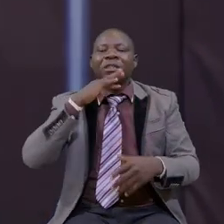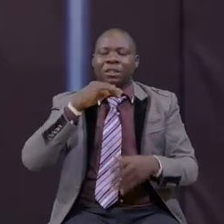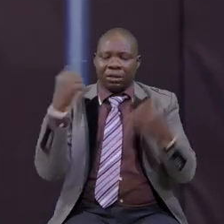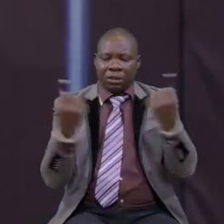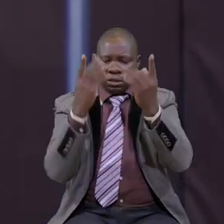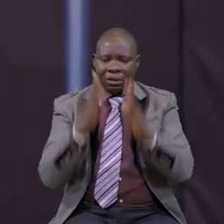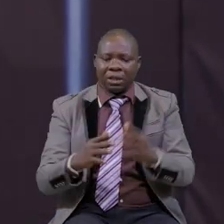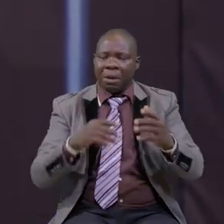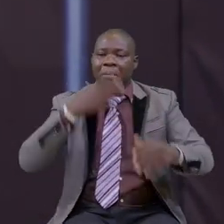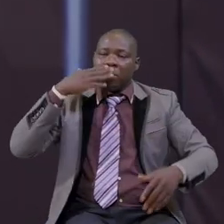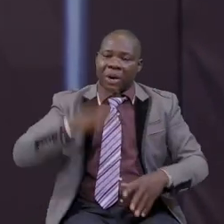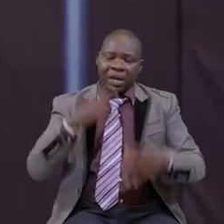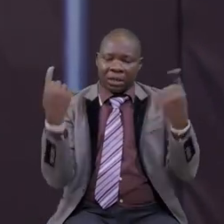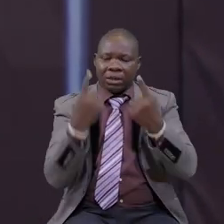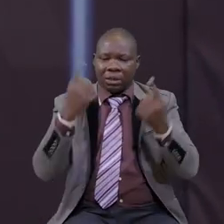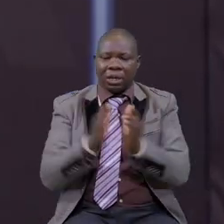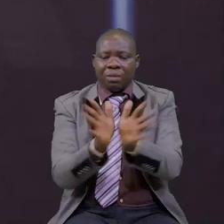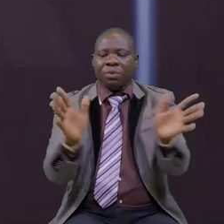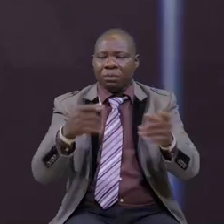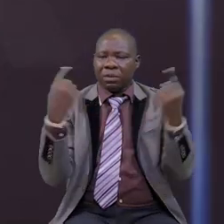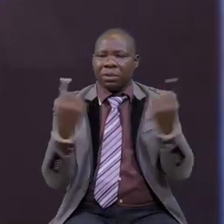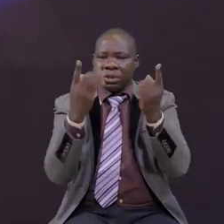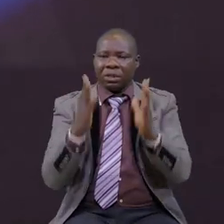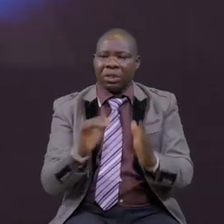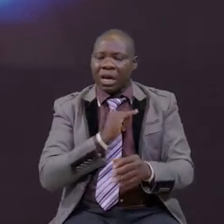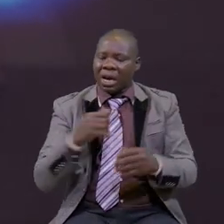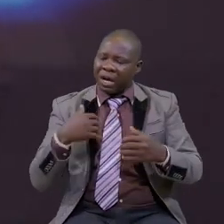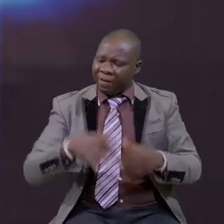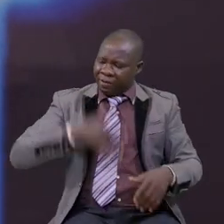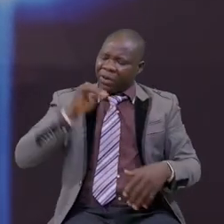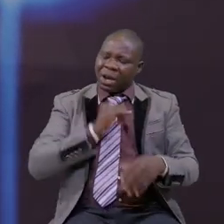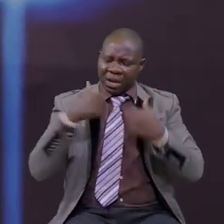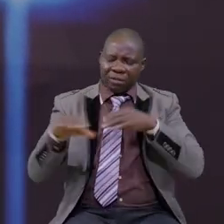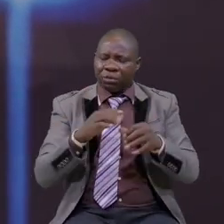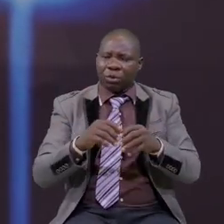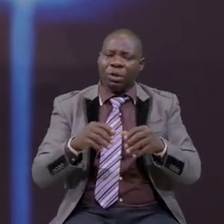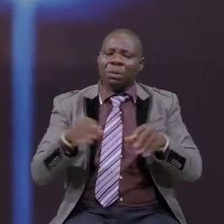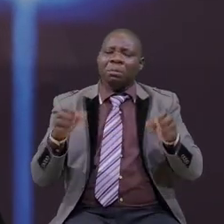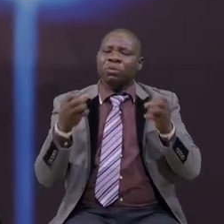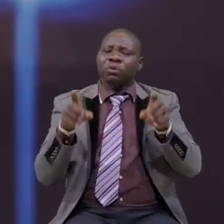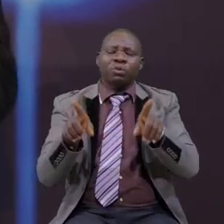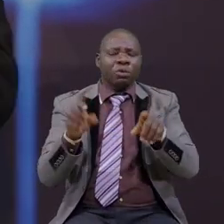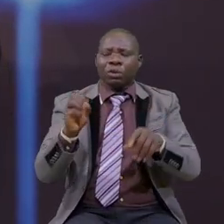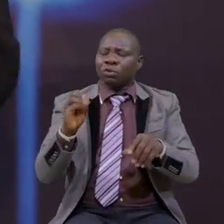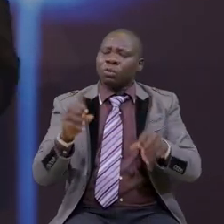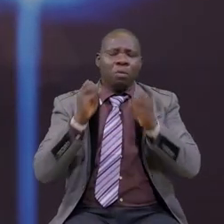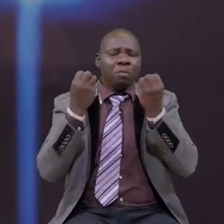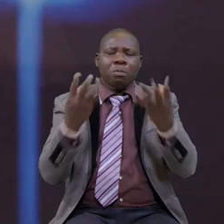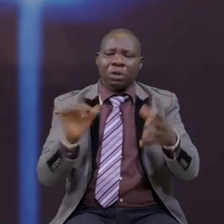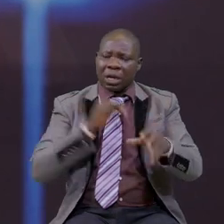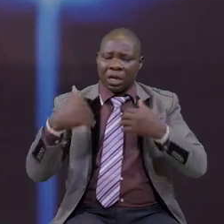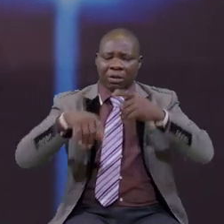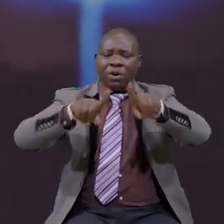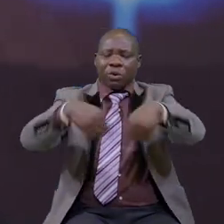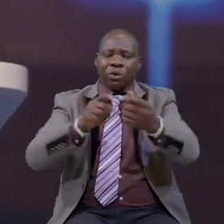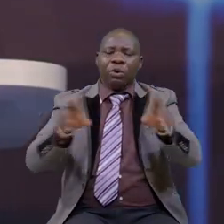pécheur sale, un péché privé, pécheur privé, pécheur public. Je pensais que j'étais allé très loin, qu'il n'y a plus de